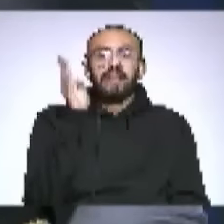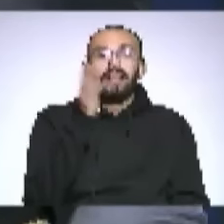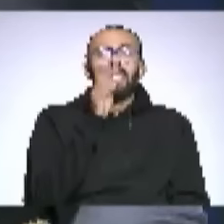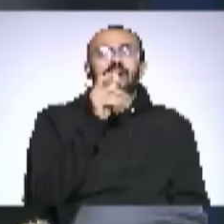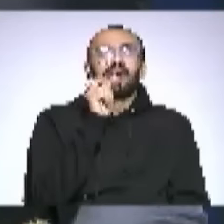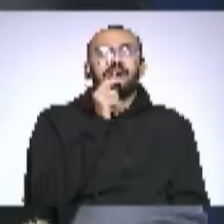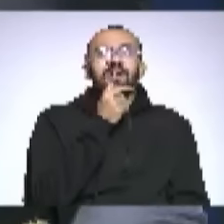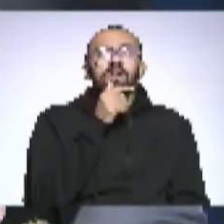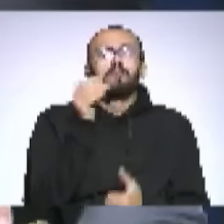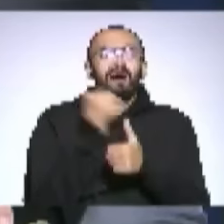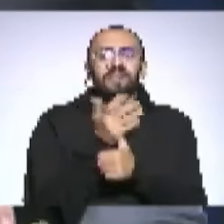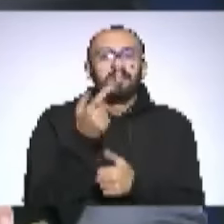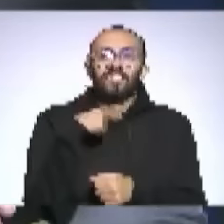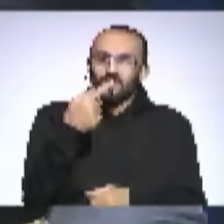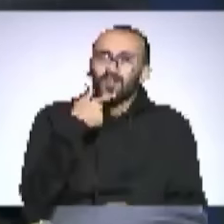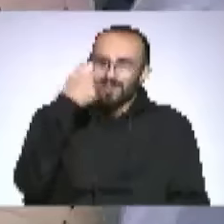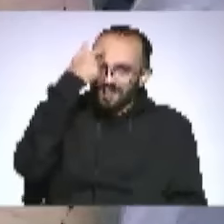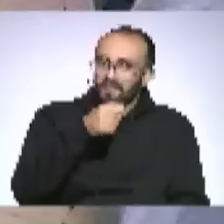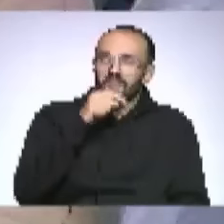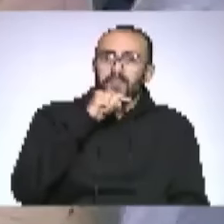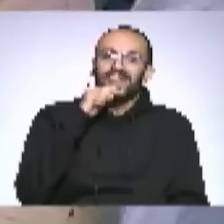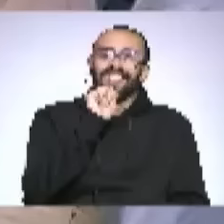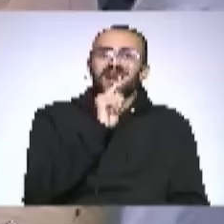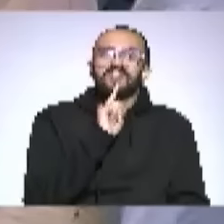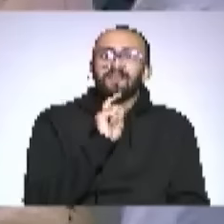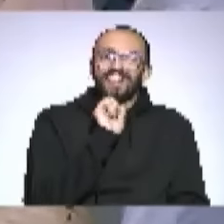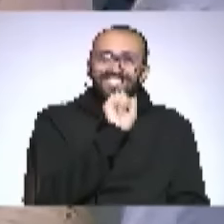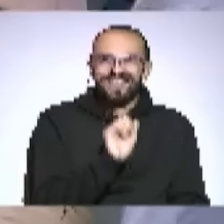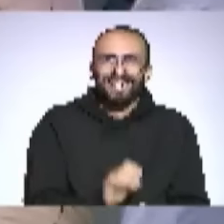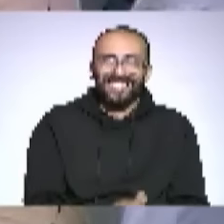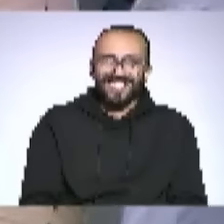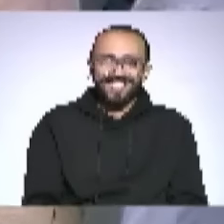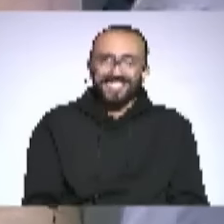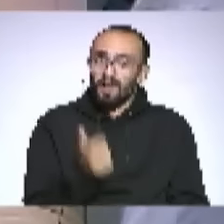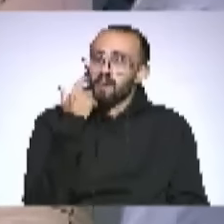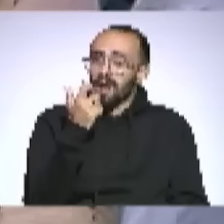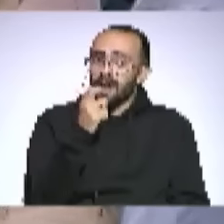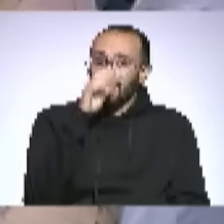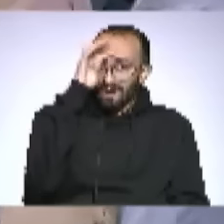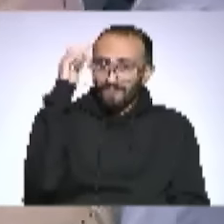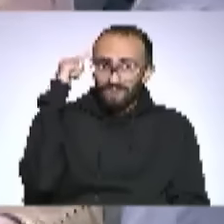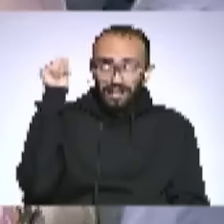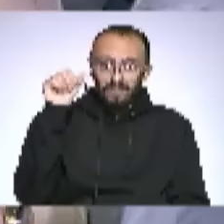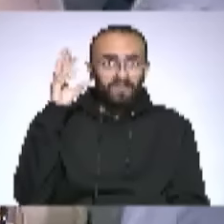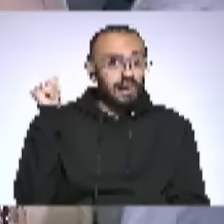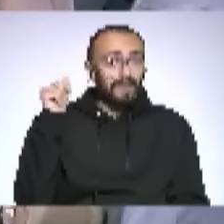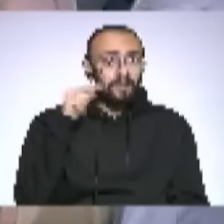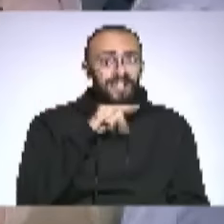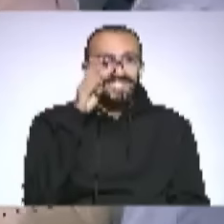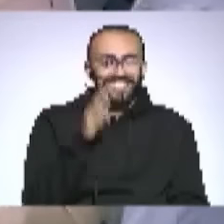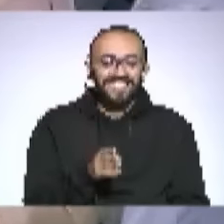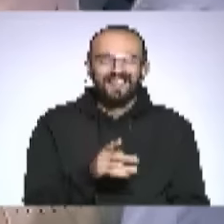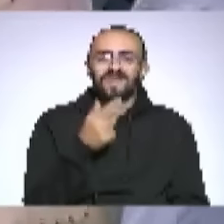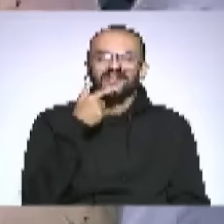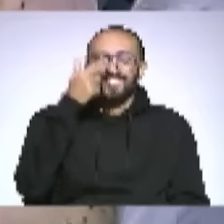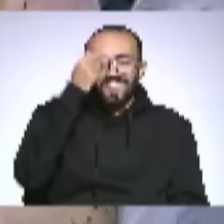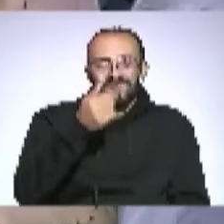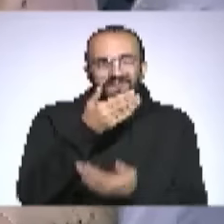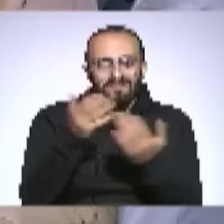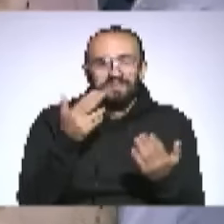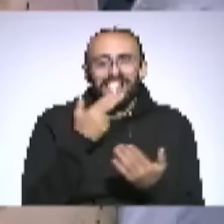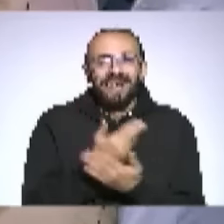ميلاد مدام عشان نقول لها كل سنه وانت طيبه ده فخ لو افتكر بقى كل سنه وانتم طيبين وبخير